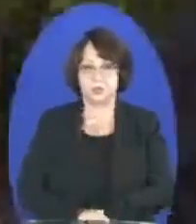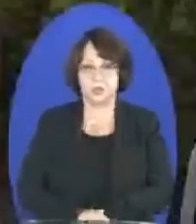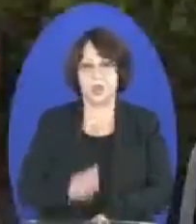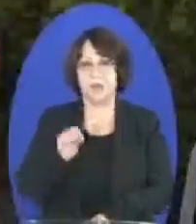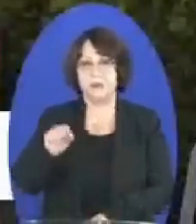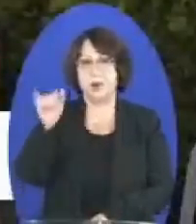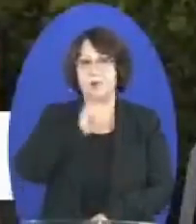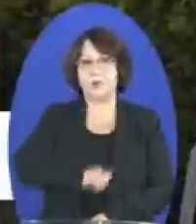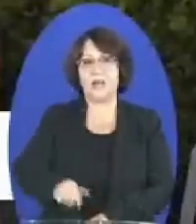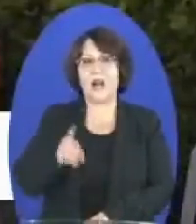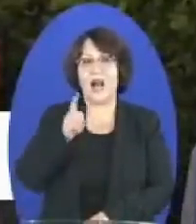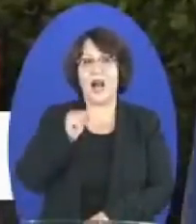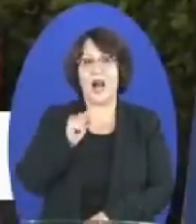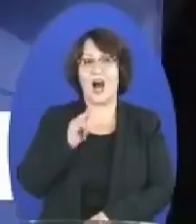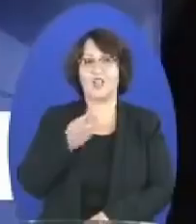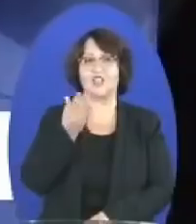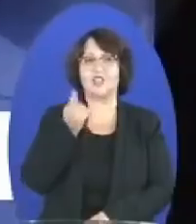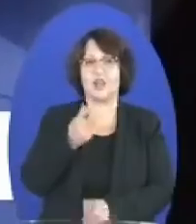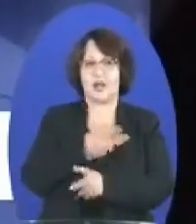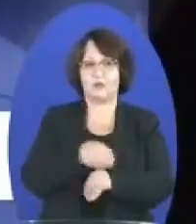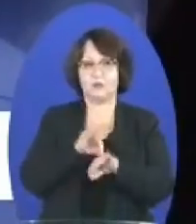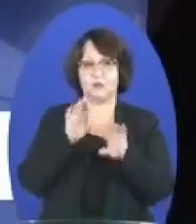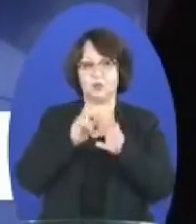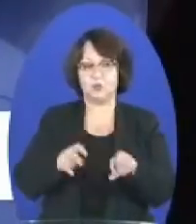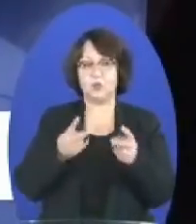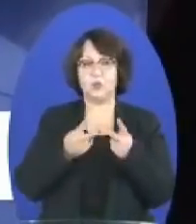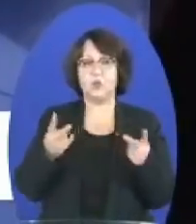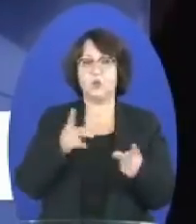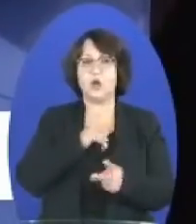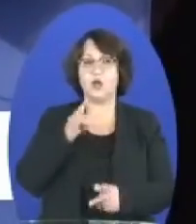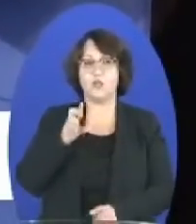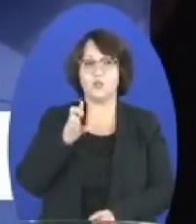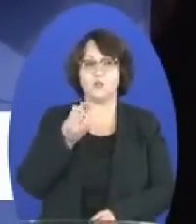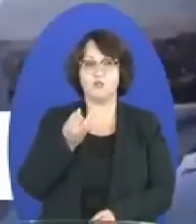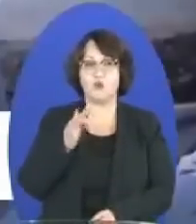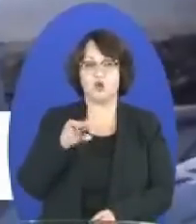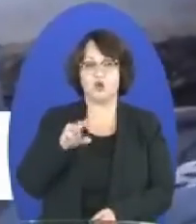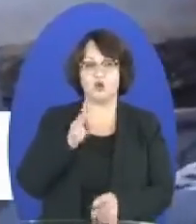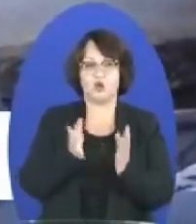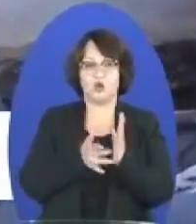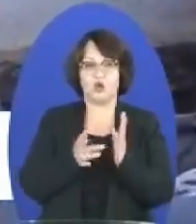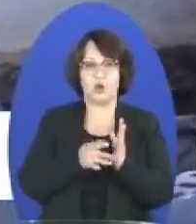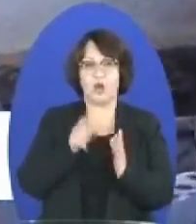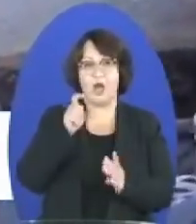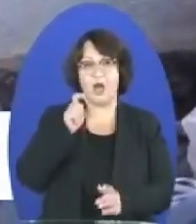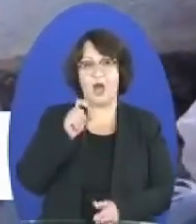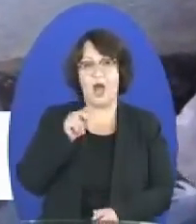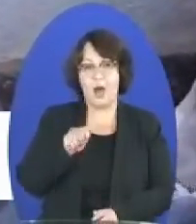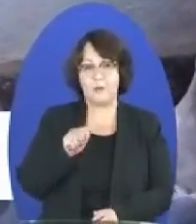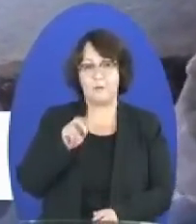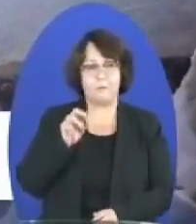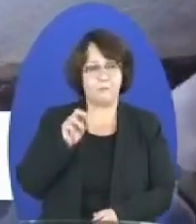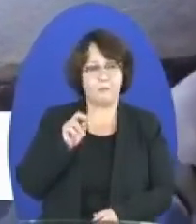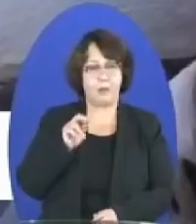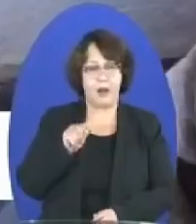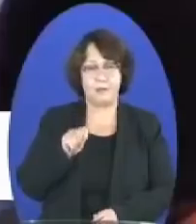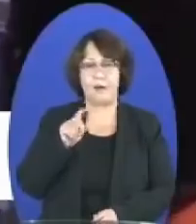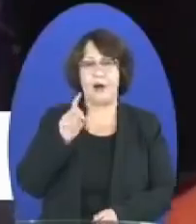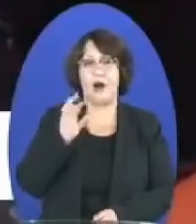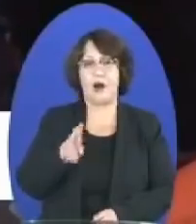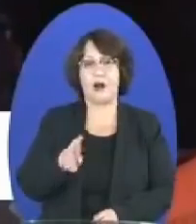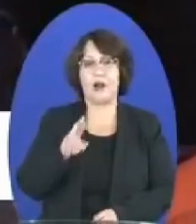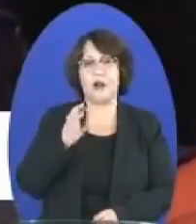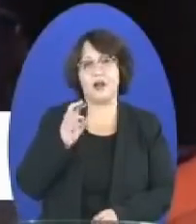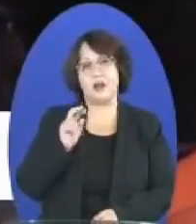Америкийн нэгдсэн улсын харшил халдвар төвчин судлын үндэсний хүрээлэн болон тус улсын биотехнологийн Moderna компани mRNA 1273